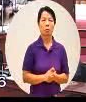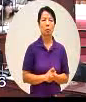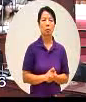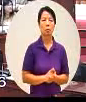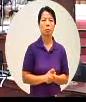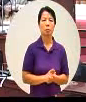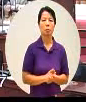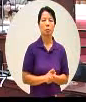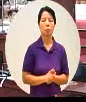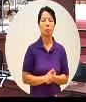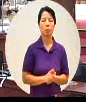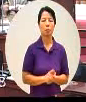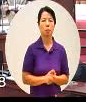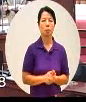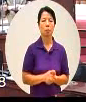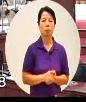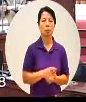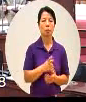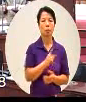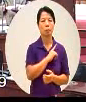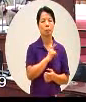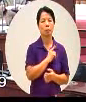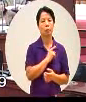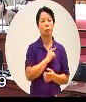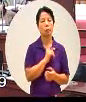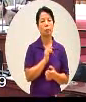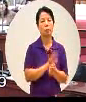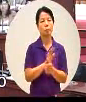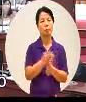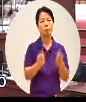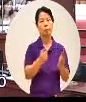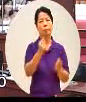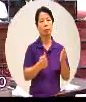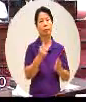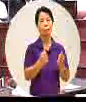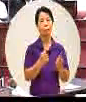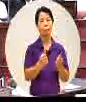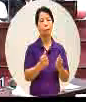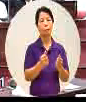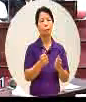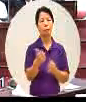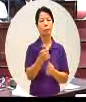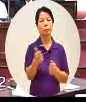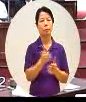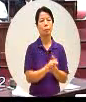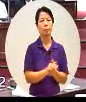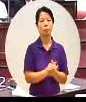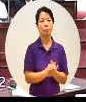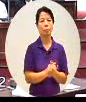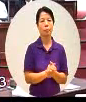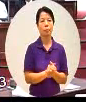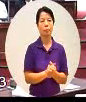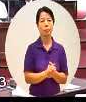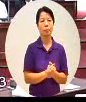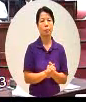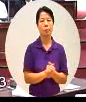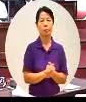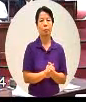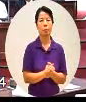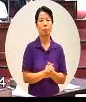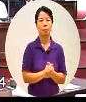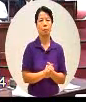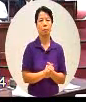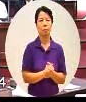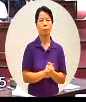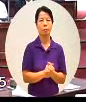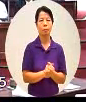占一半。啊，有司机在嘞，市长有两司机在嘛吼、哦？因被司机载的几位？ 大家嘛有司机